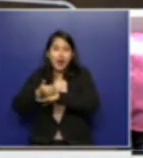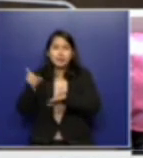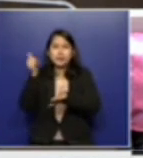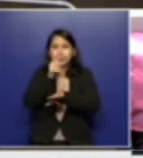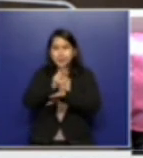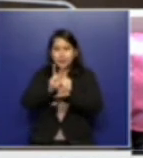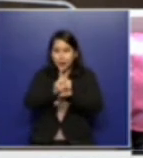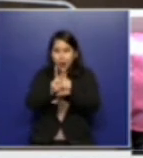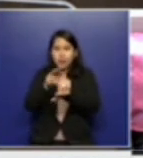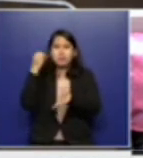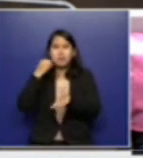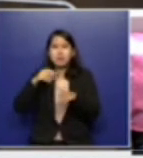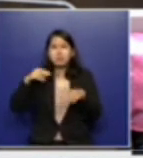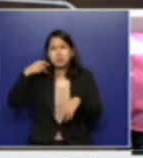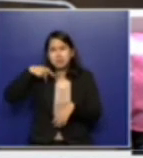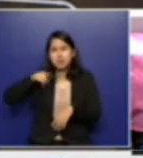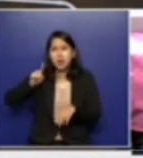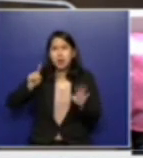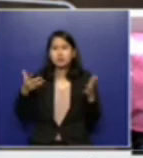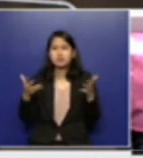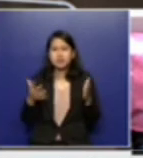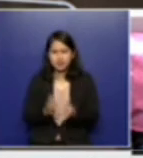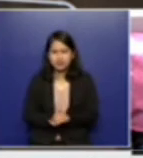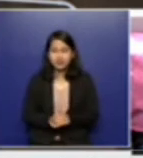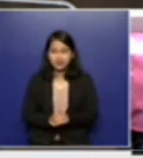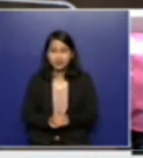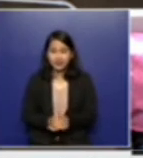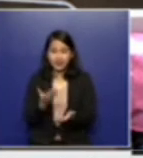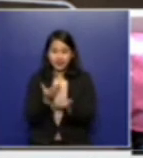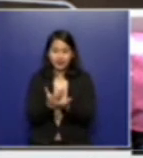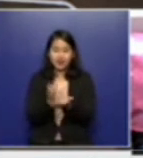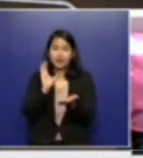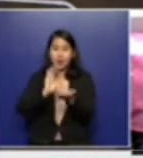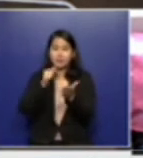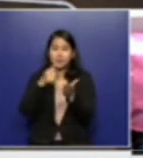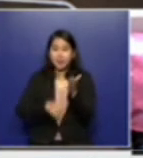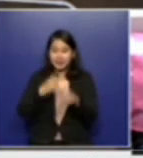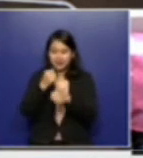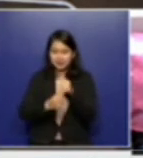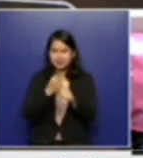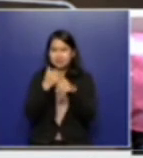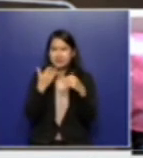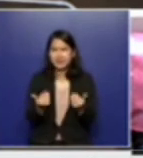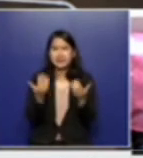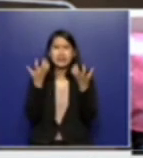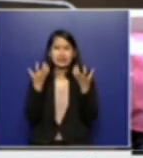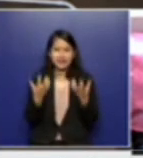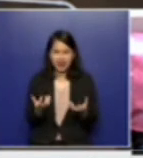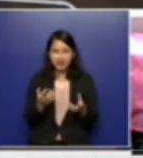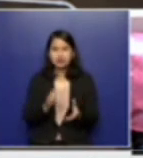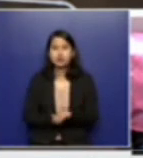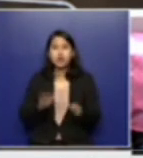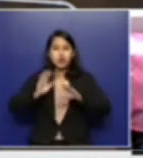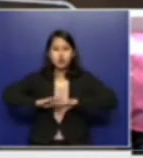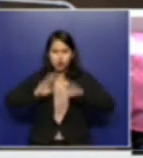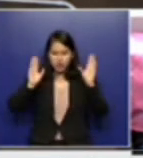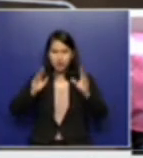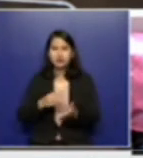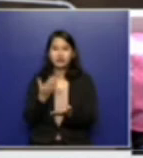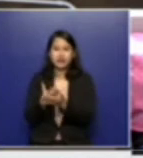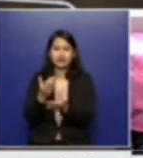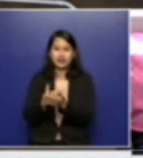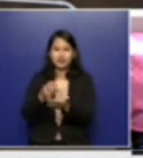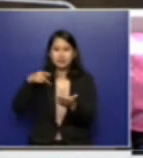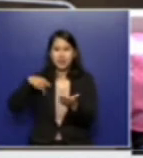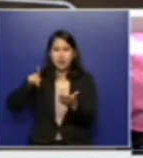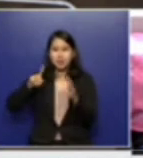เพราะนั้นท่านเห็นใจพี่น้องประชาชนนะครับงบประมาณภาษีปีนี้เนี่ยเราขั้นวิกฤตครับขอยกเลิกงบเหล่านี้เ